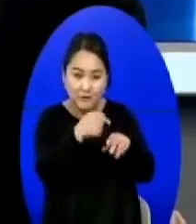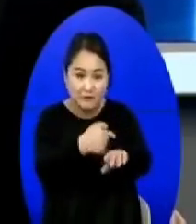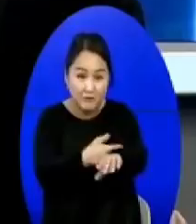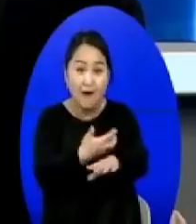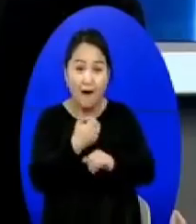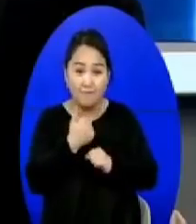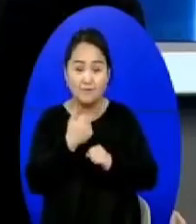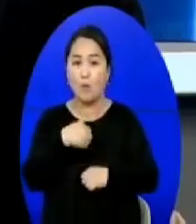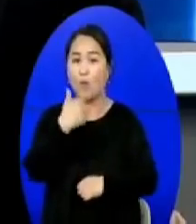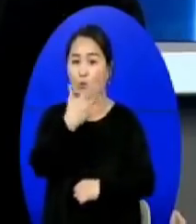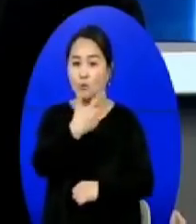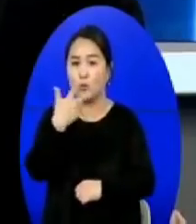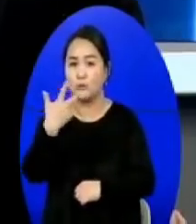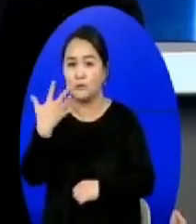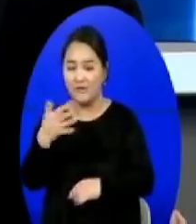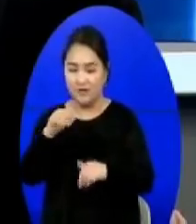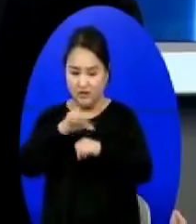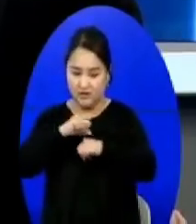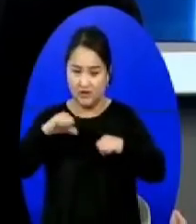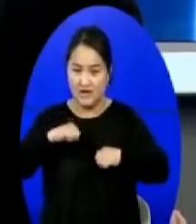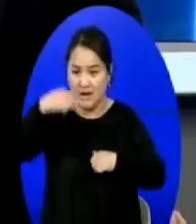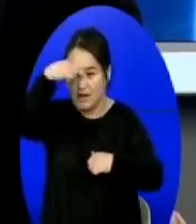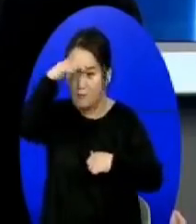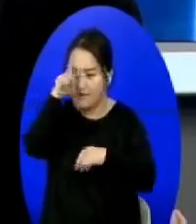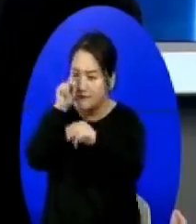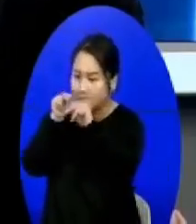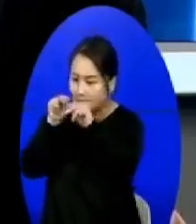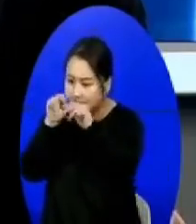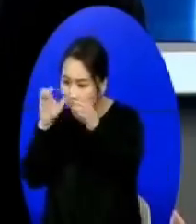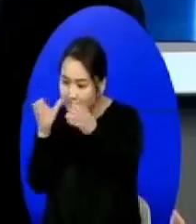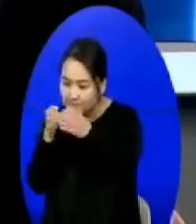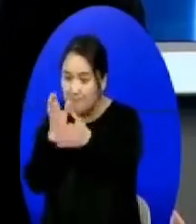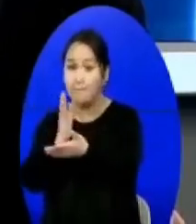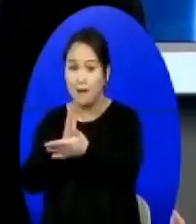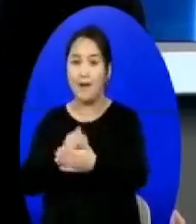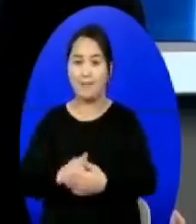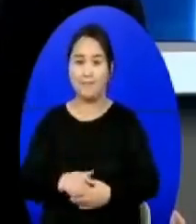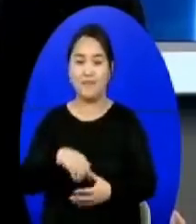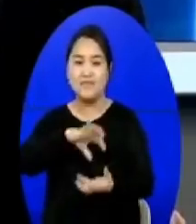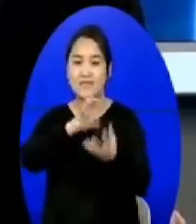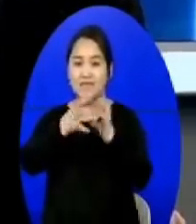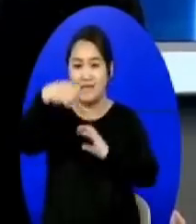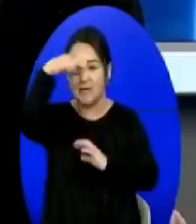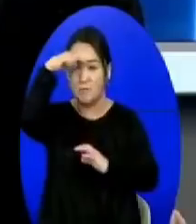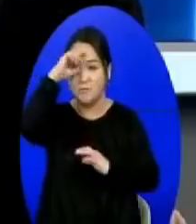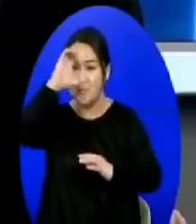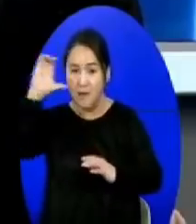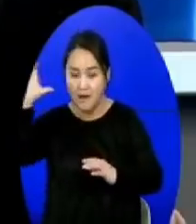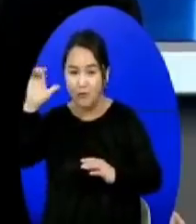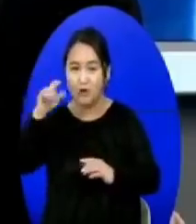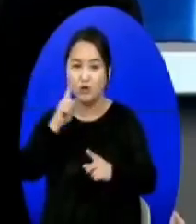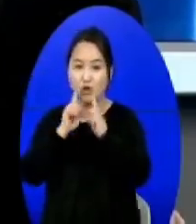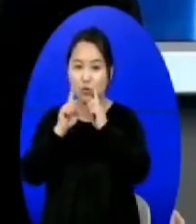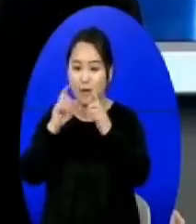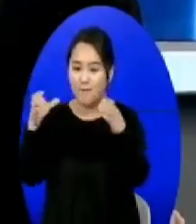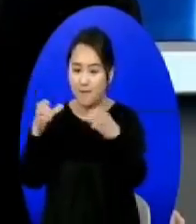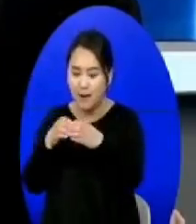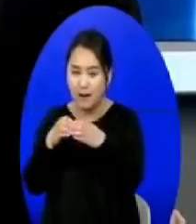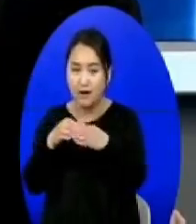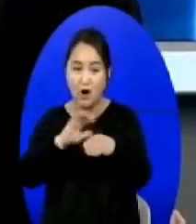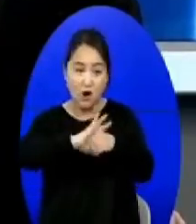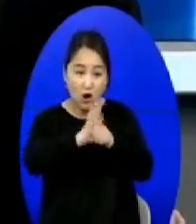гадна 335 иргэн эрүүл мэндийн байгууллагуудын ажиглалтад байна. Дэлхийн эрүүл мэндийн байгууллагын зөвлөх баг коронавирус талдвар